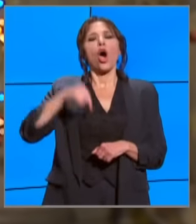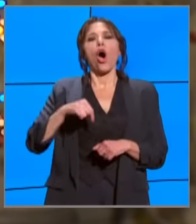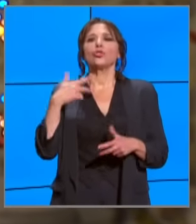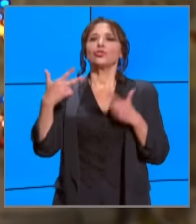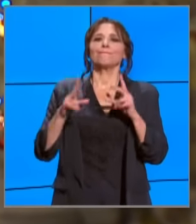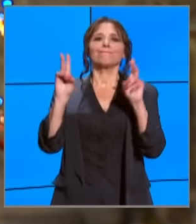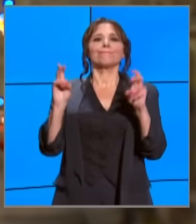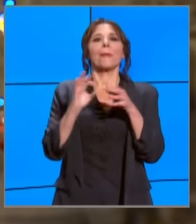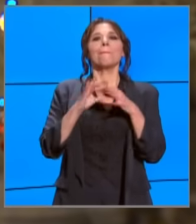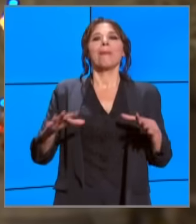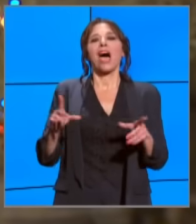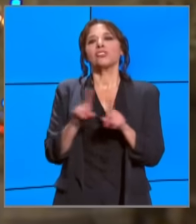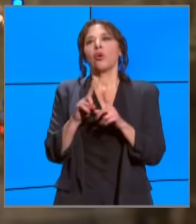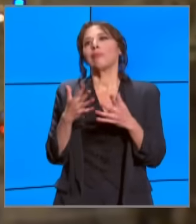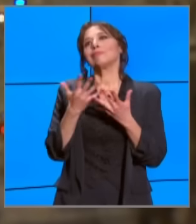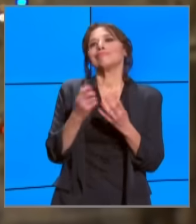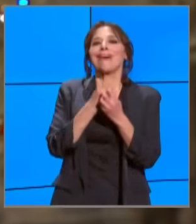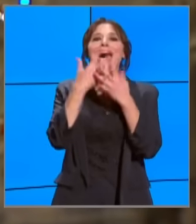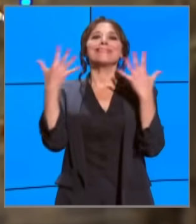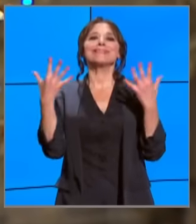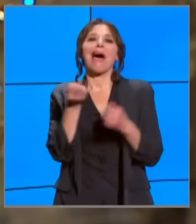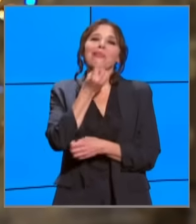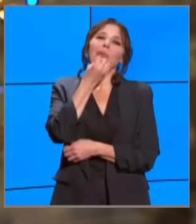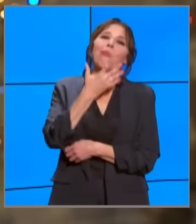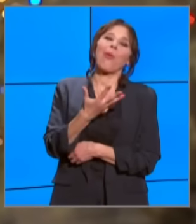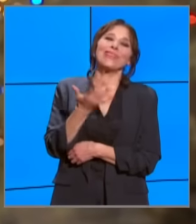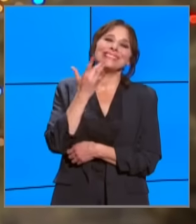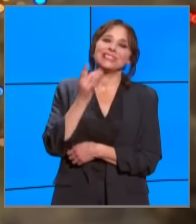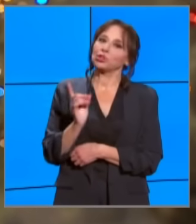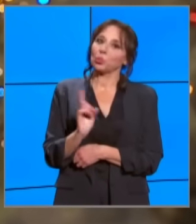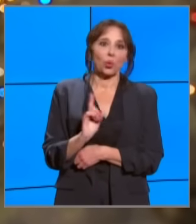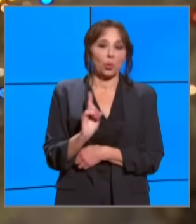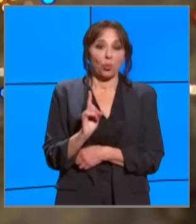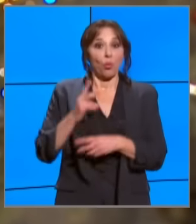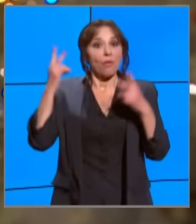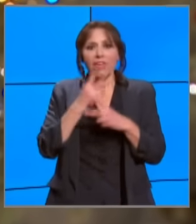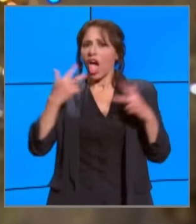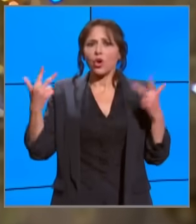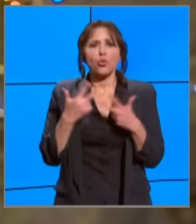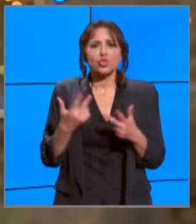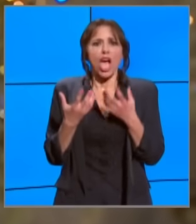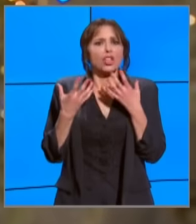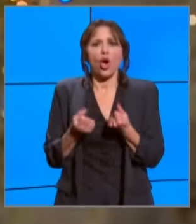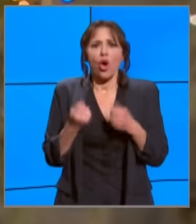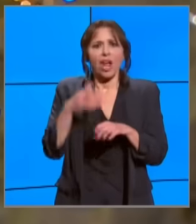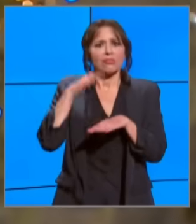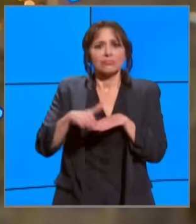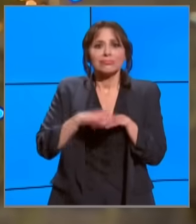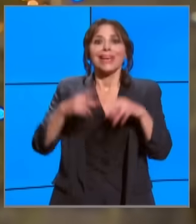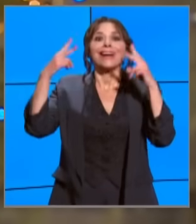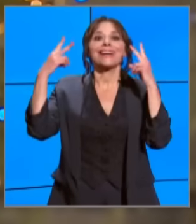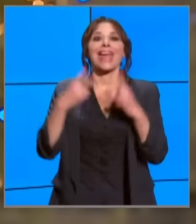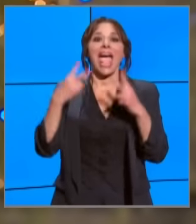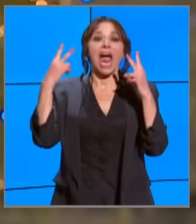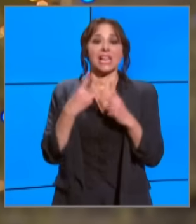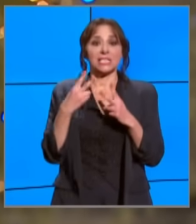è astratto buonismo Alario è il più urgente e concreto esercizio di realismo Se